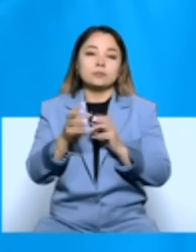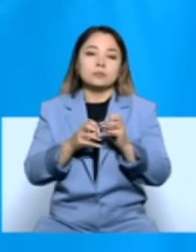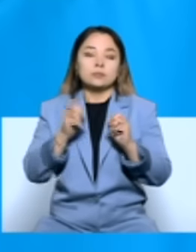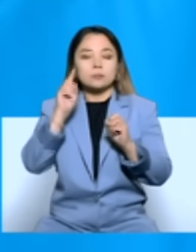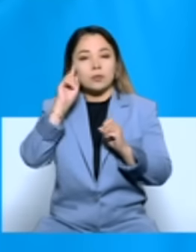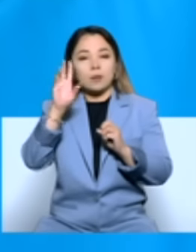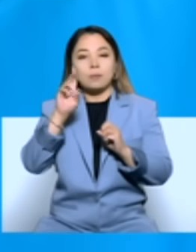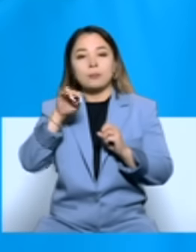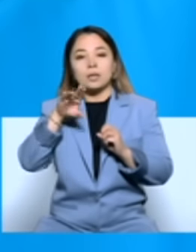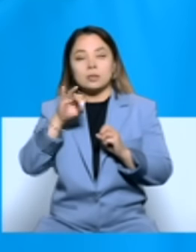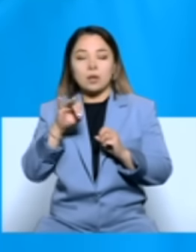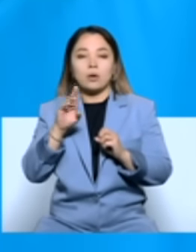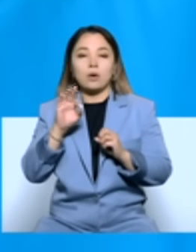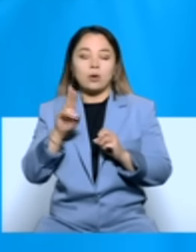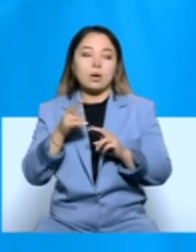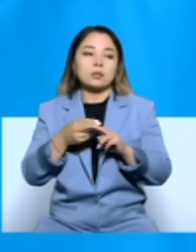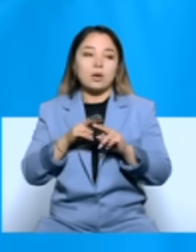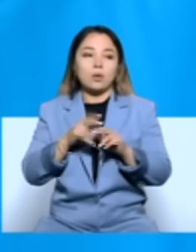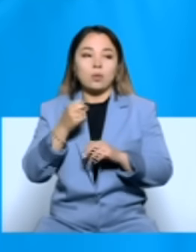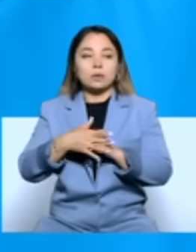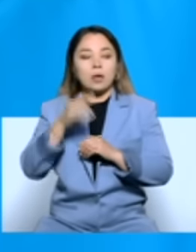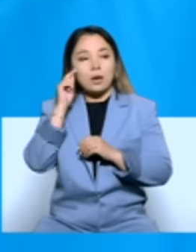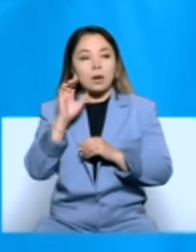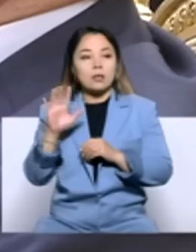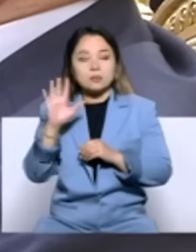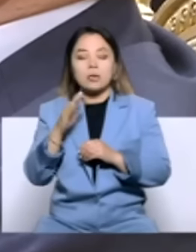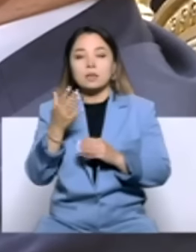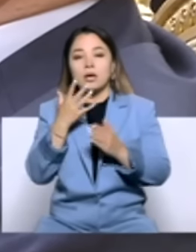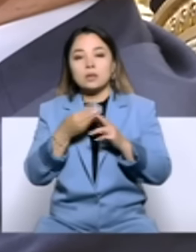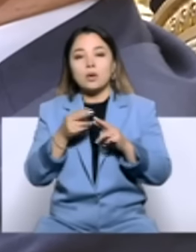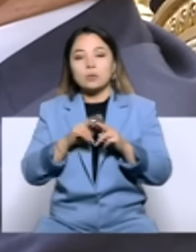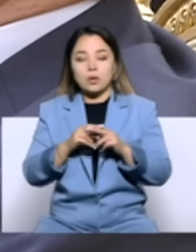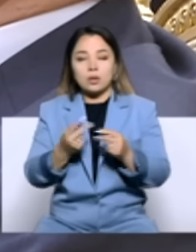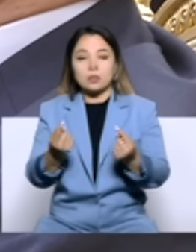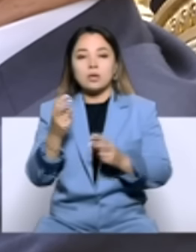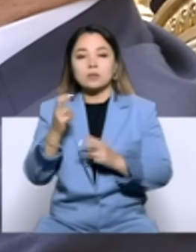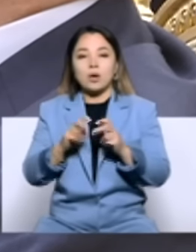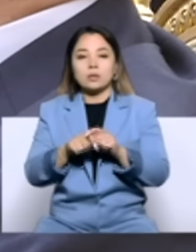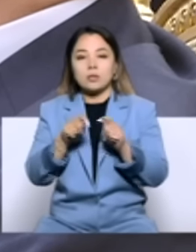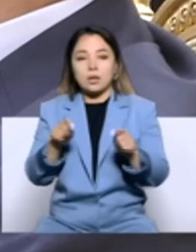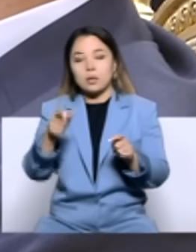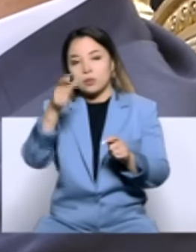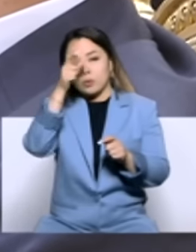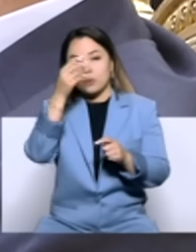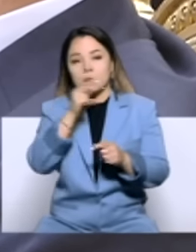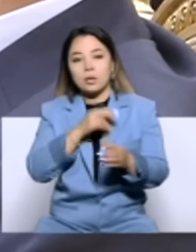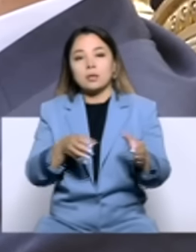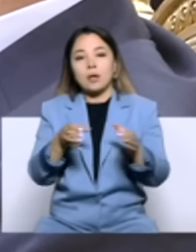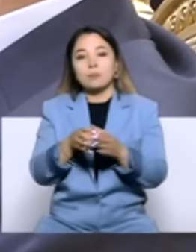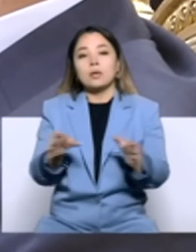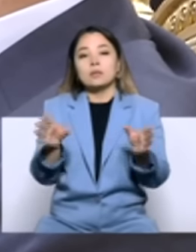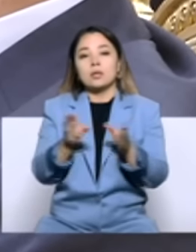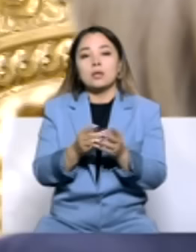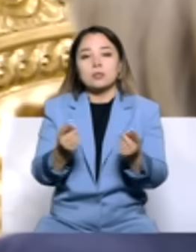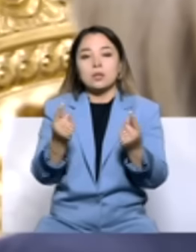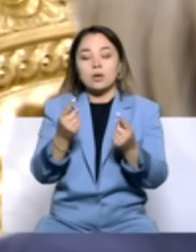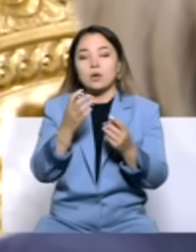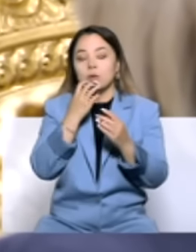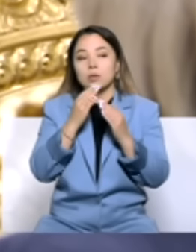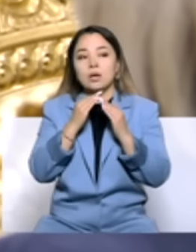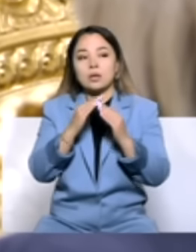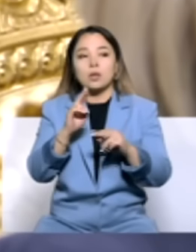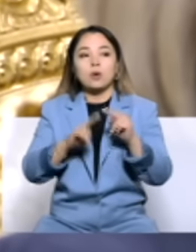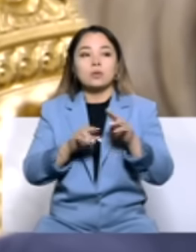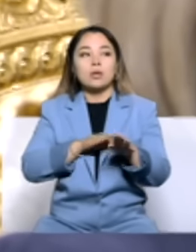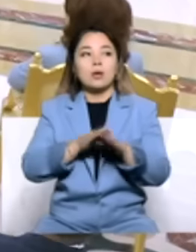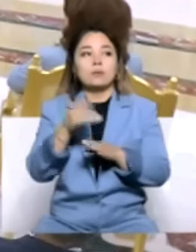әйгілі PepsiCo компаниясының Орталық Азиядағы ең ірі зауыт ашылады. Биыл Шымкентте түркиялық серіктестермен бірлесіп, ірі жылыжай кешені